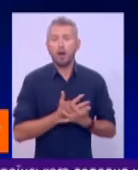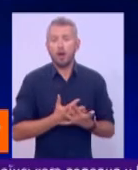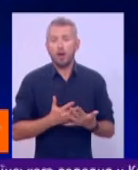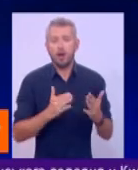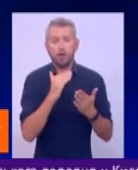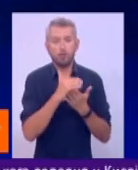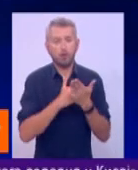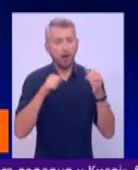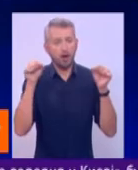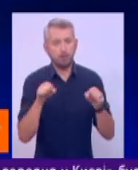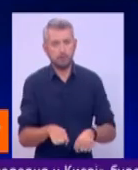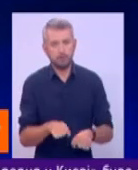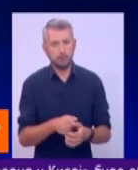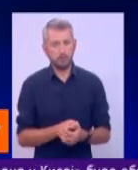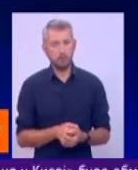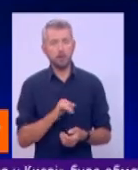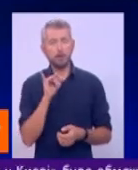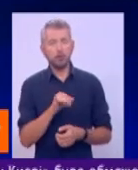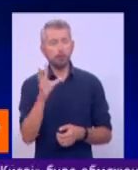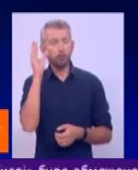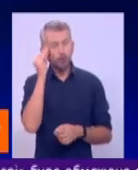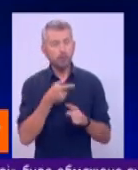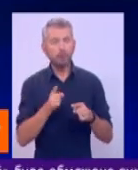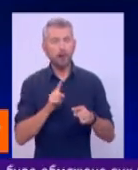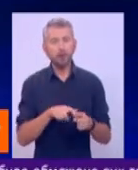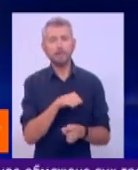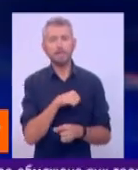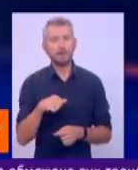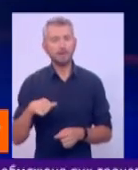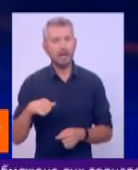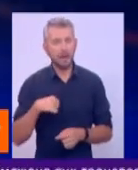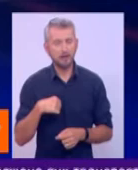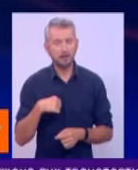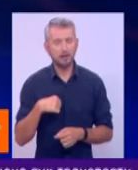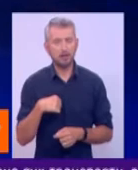регионам очень много. Вот. И с учетом этого самостоятельно